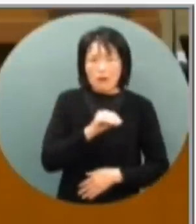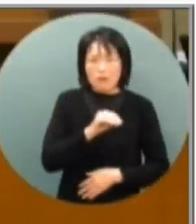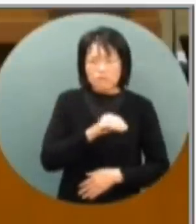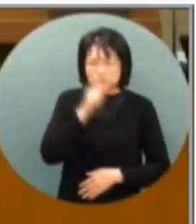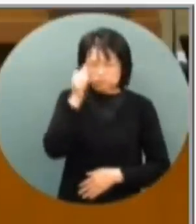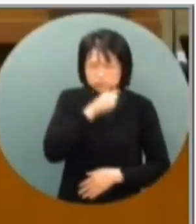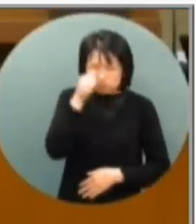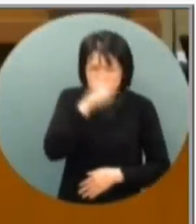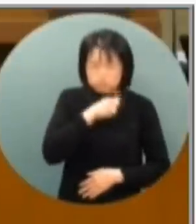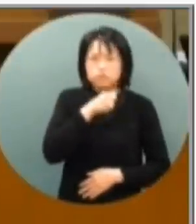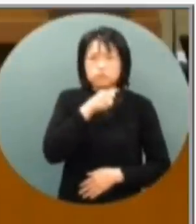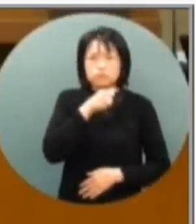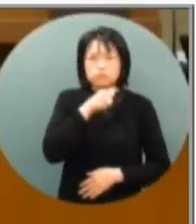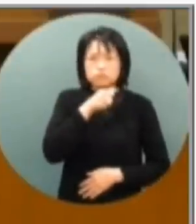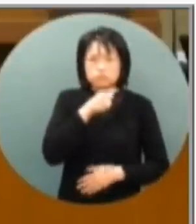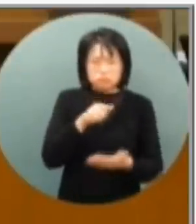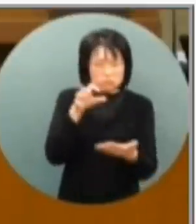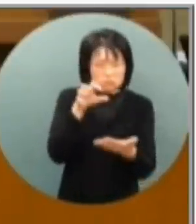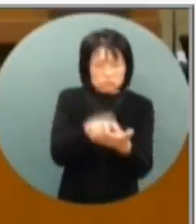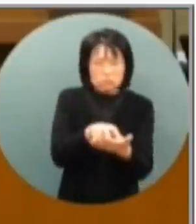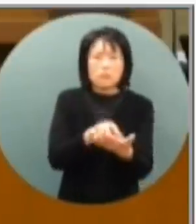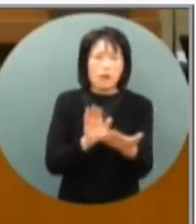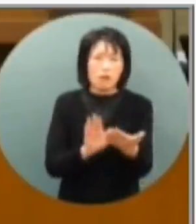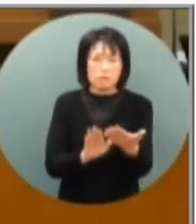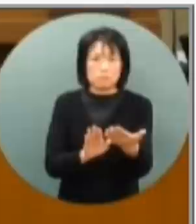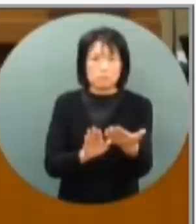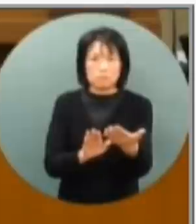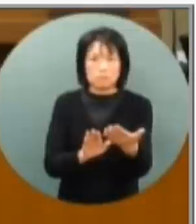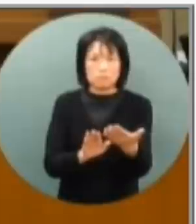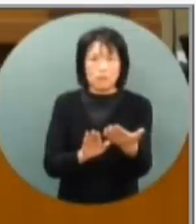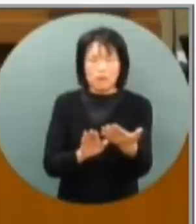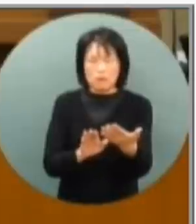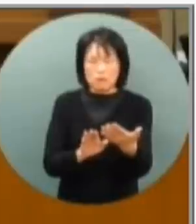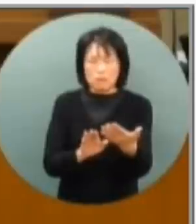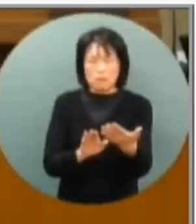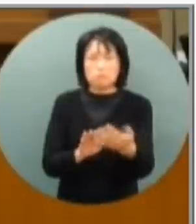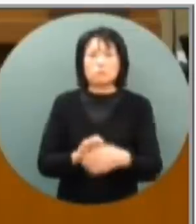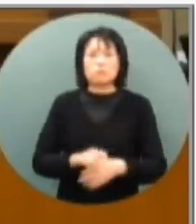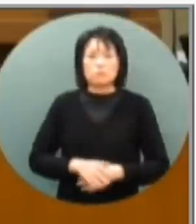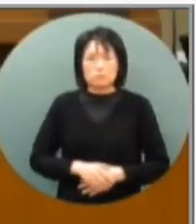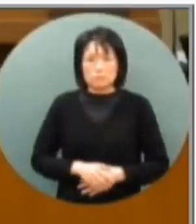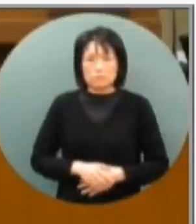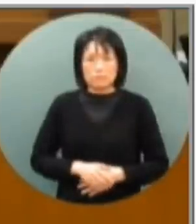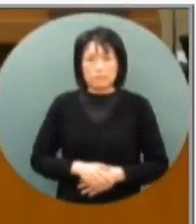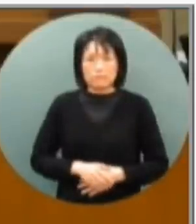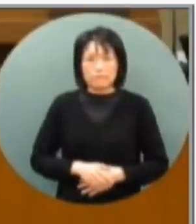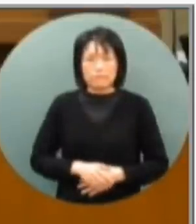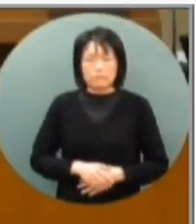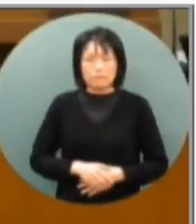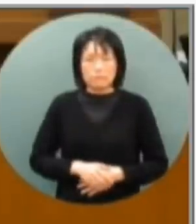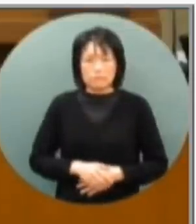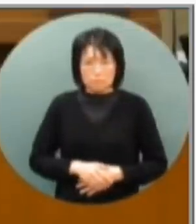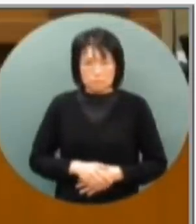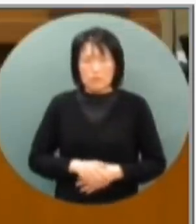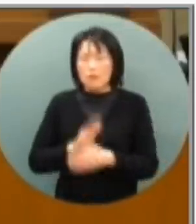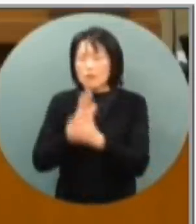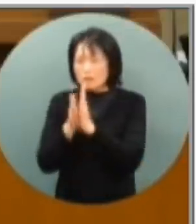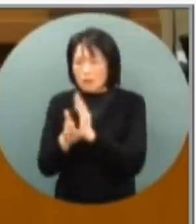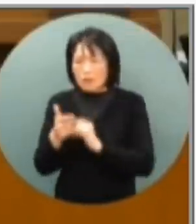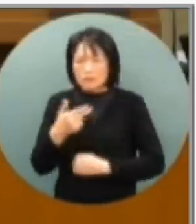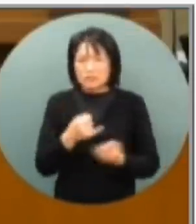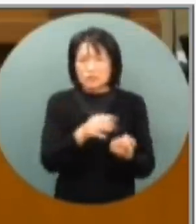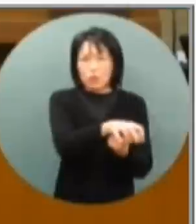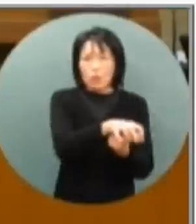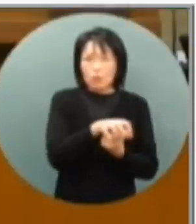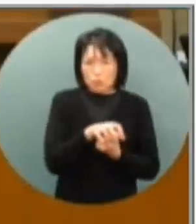ない掲載がなされている、中には県や市町村、特に市町村でそういう